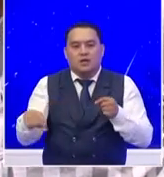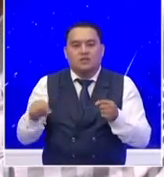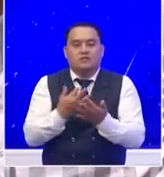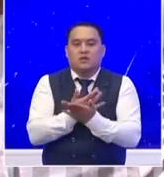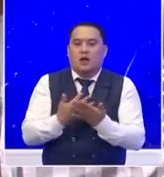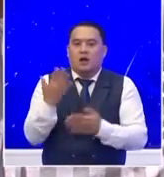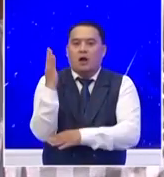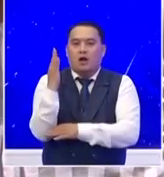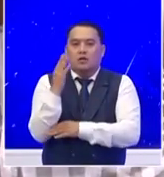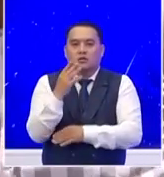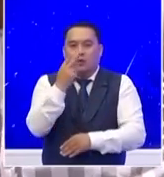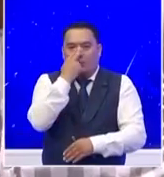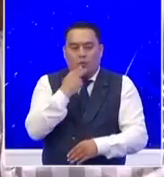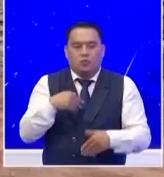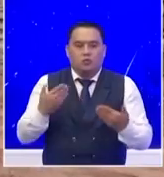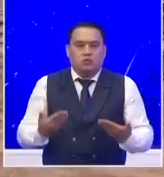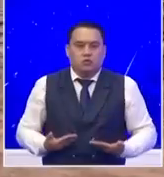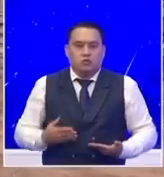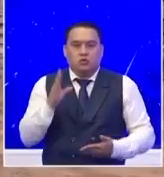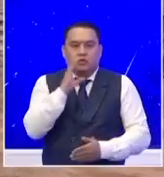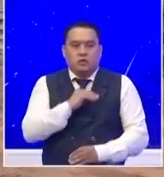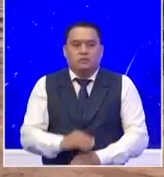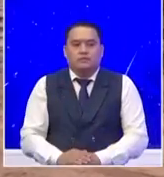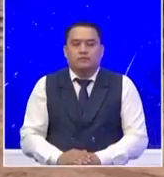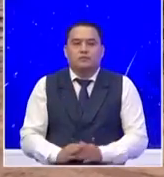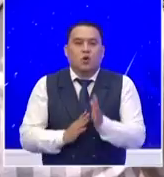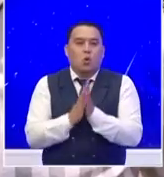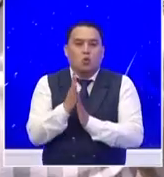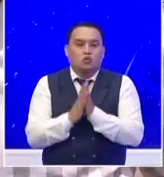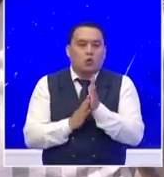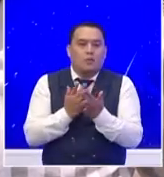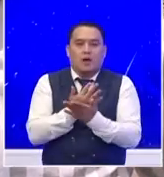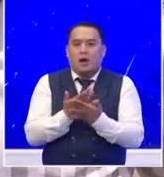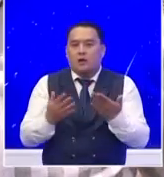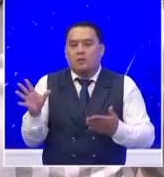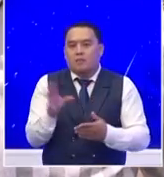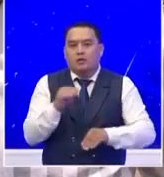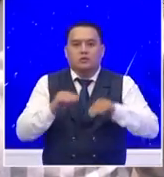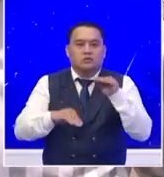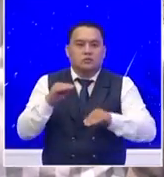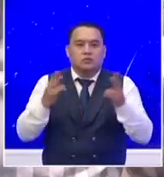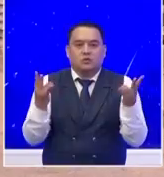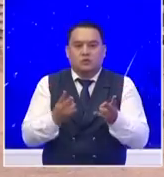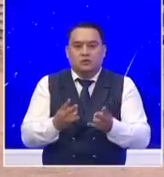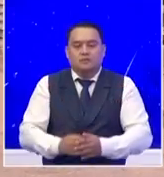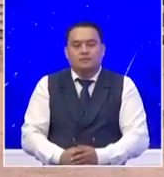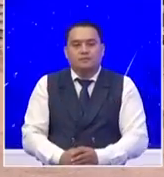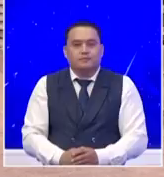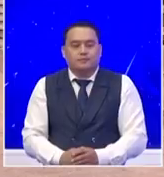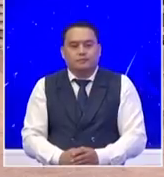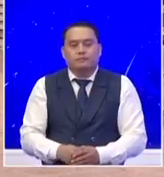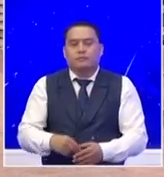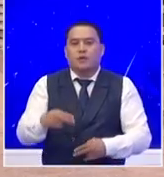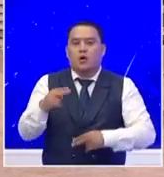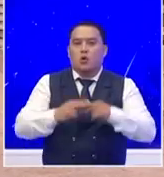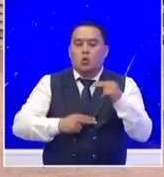ущердегі адаптированный. Қалайма? Көкшөп, газон, бәрлігі, чтобы было посевчено. Құрылыс жүйелі